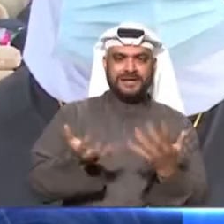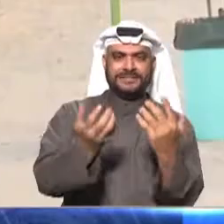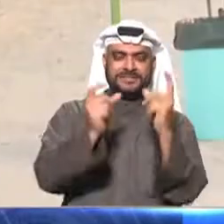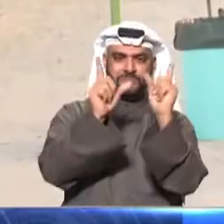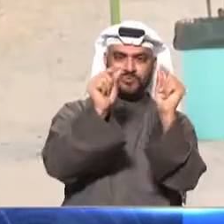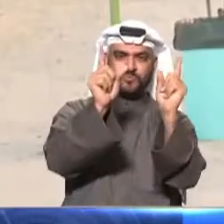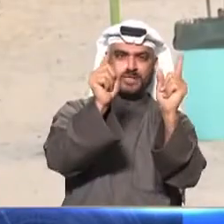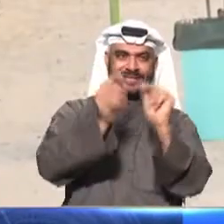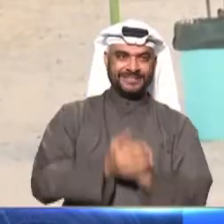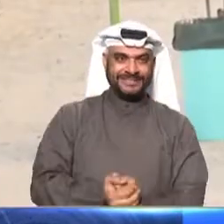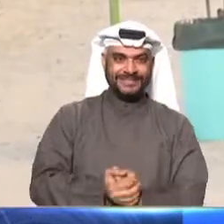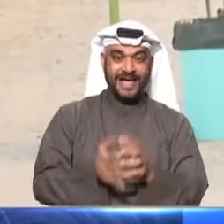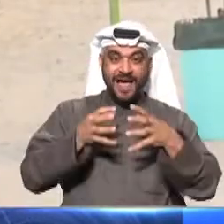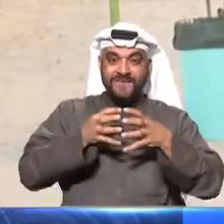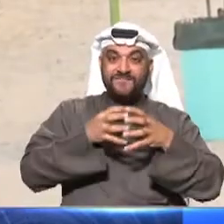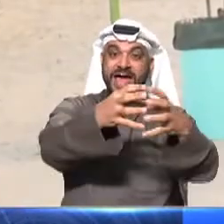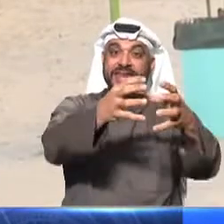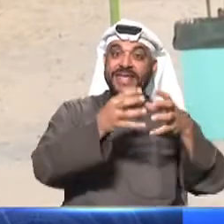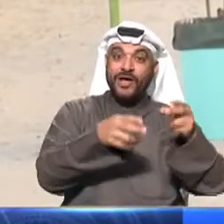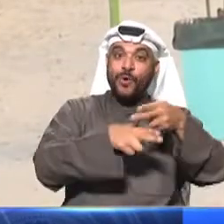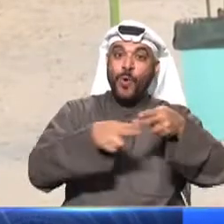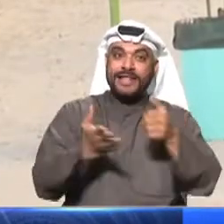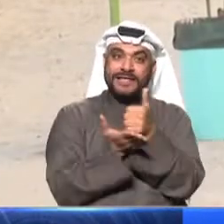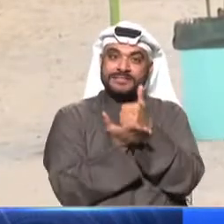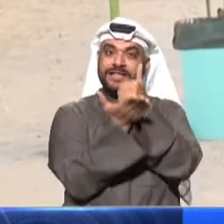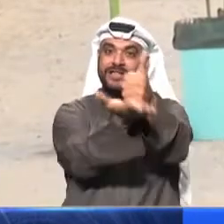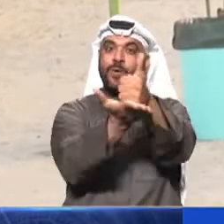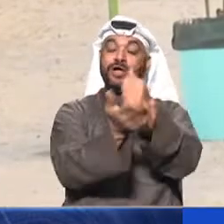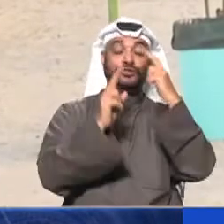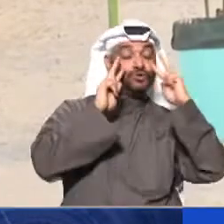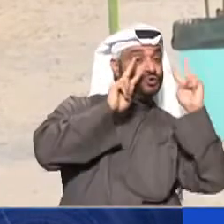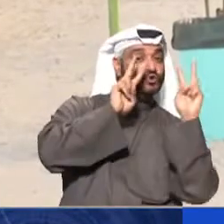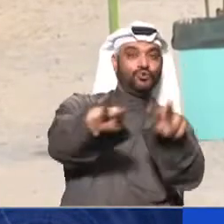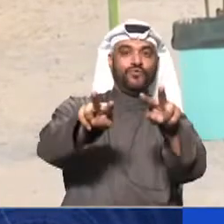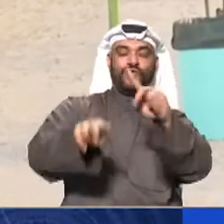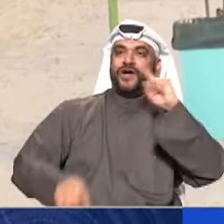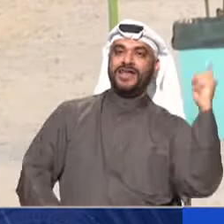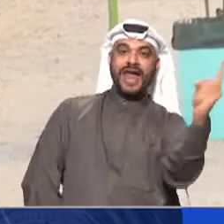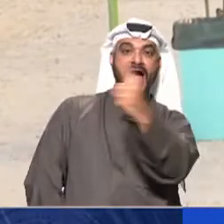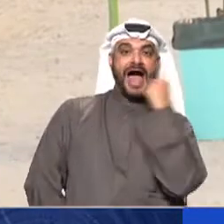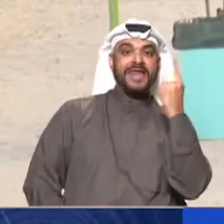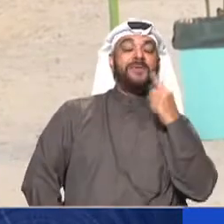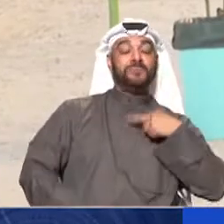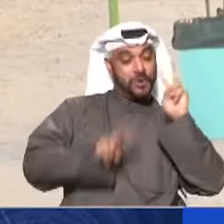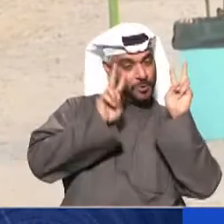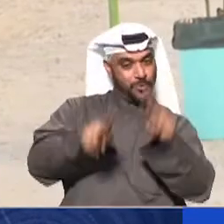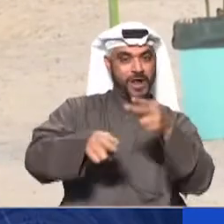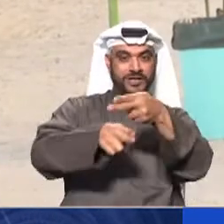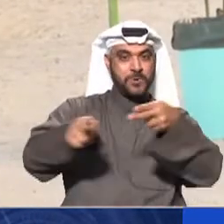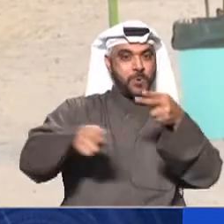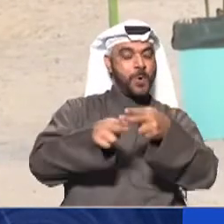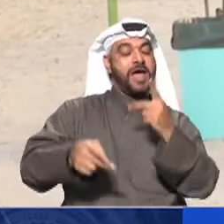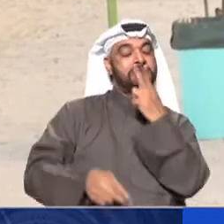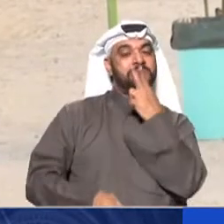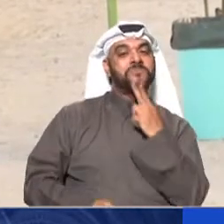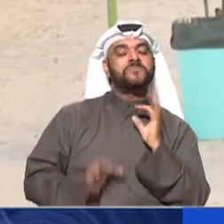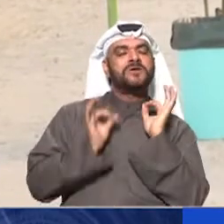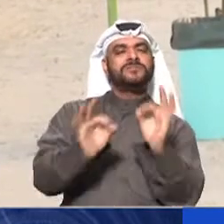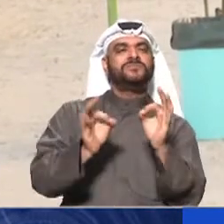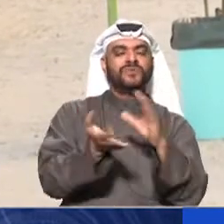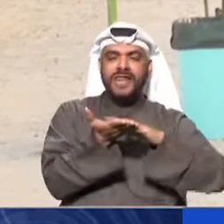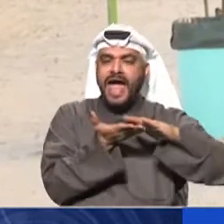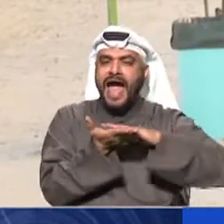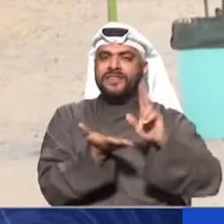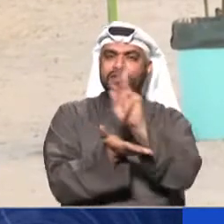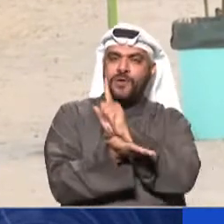الرائعة. فريق كويتي بالقمة التطوعية بيثبت حق كل دول العالم أن الكويت من أكثر الدول اهتمام بالبيئة. طبعا احنا